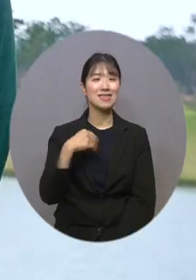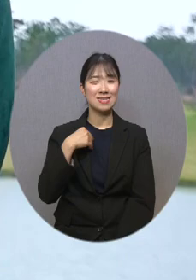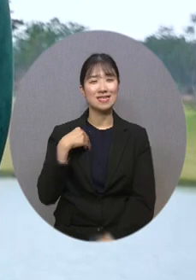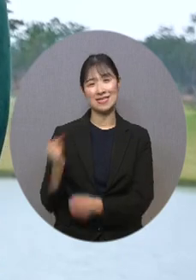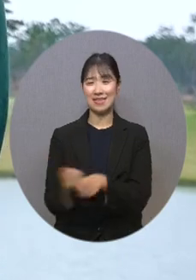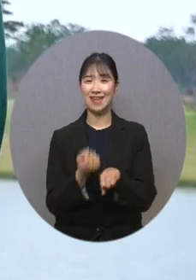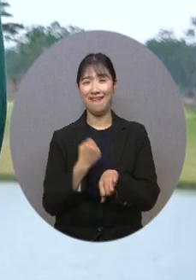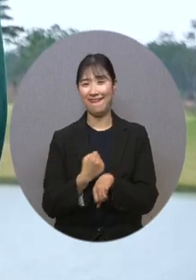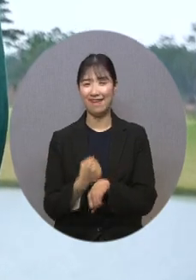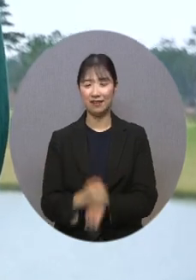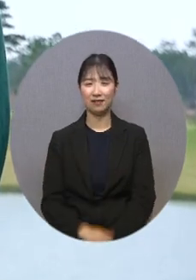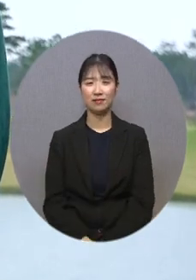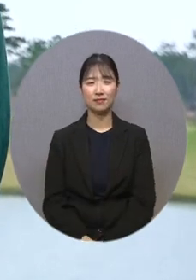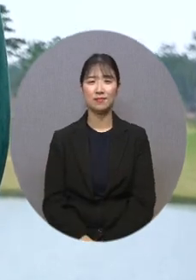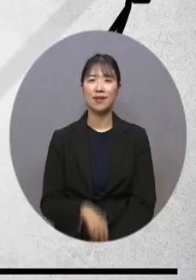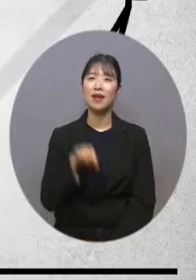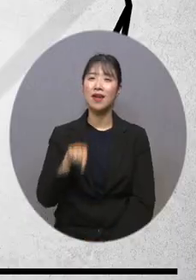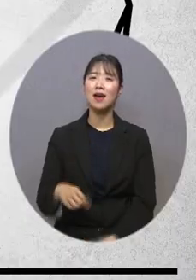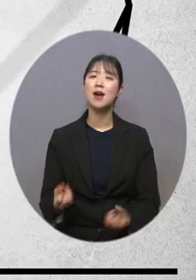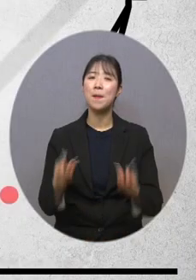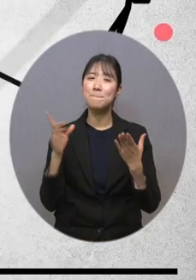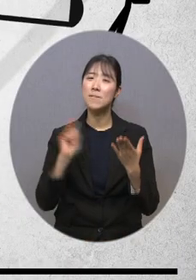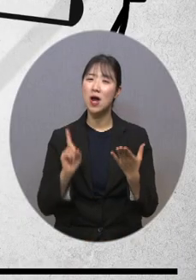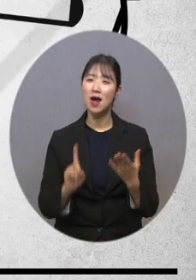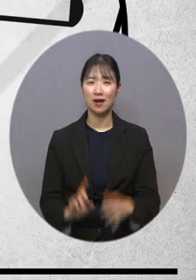이번 호는 뭐, 어떤 자, 이벤트가 있습니까? 예.